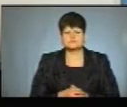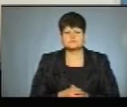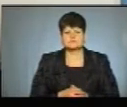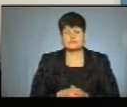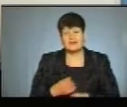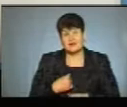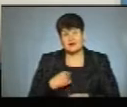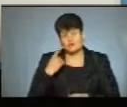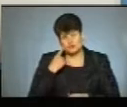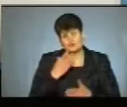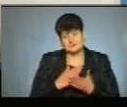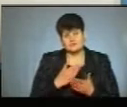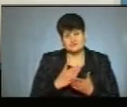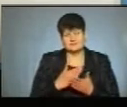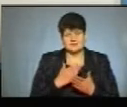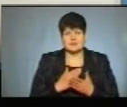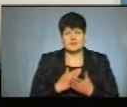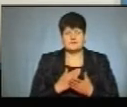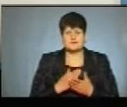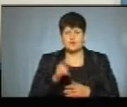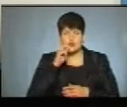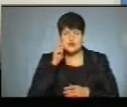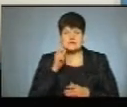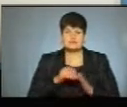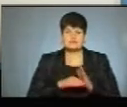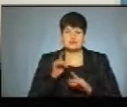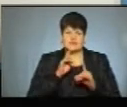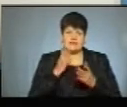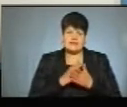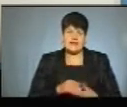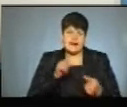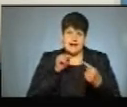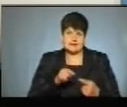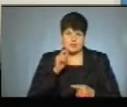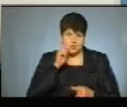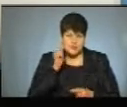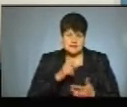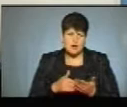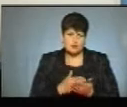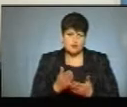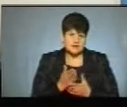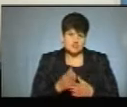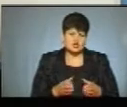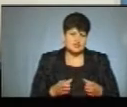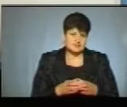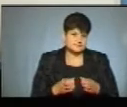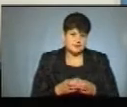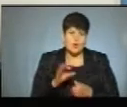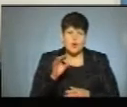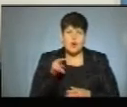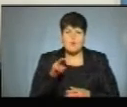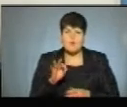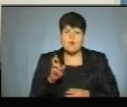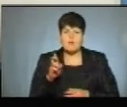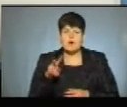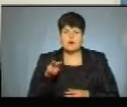Я думаю, однозначно є, через те, що в українському парламенті є антиукраїнська політична сила, ОПОБЛОК, і